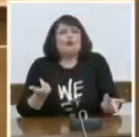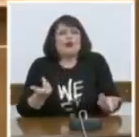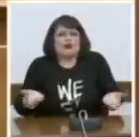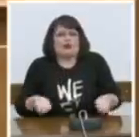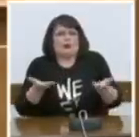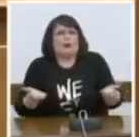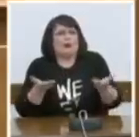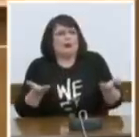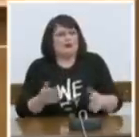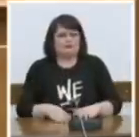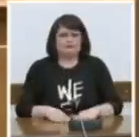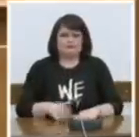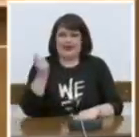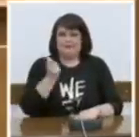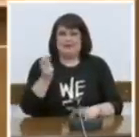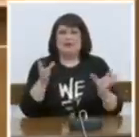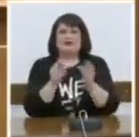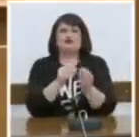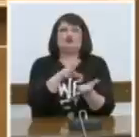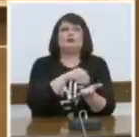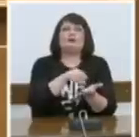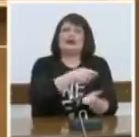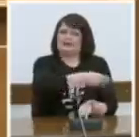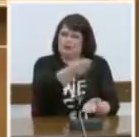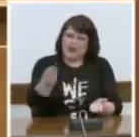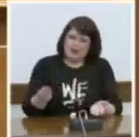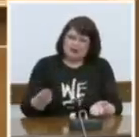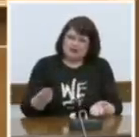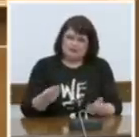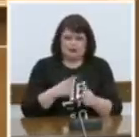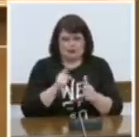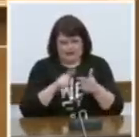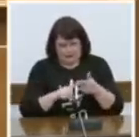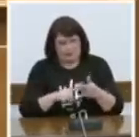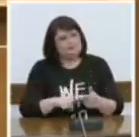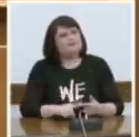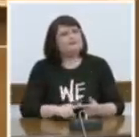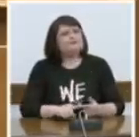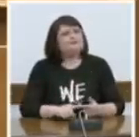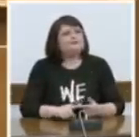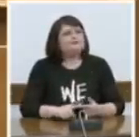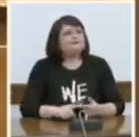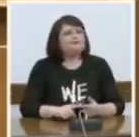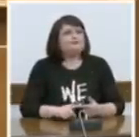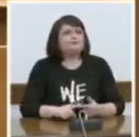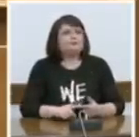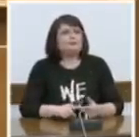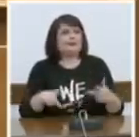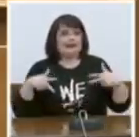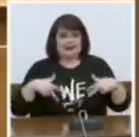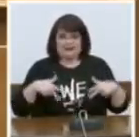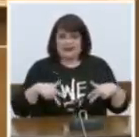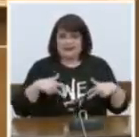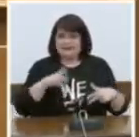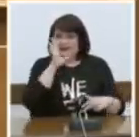Pass, πέστε το όπως θέλετε. Αλλά τα υπερκέρδη δεν έχουν φορολογηθεί. Δεύτερο ζήτημα. Δεν είναι αλήθεια ότι ο κ. Μητσοτάκης,